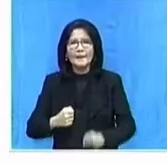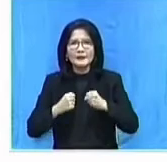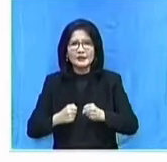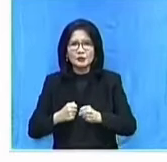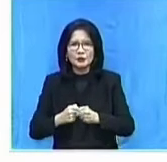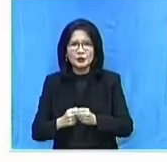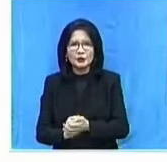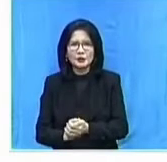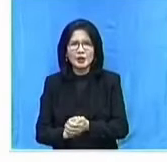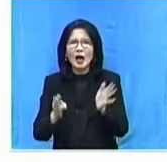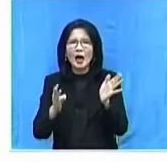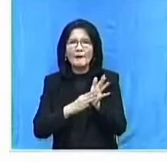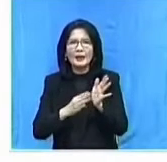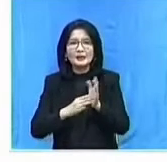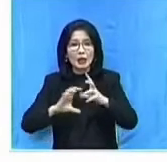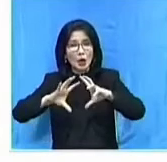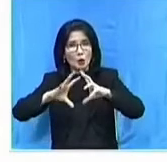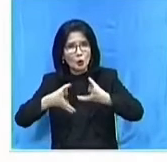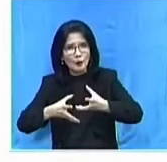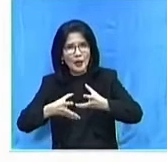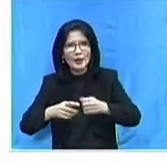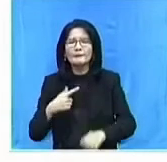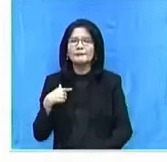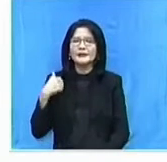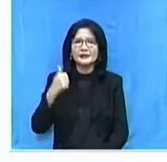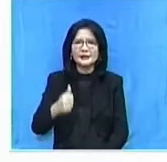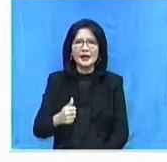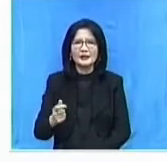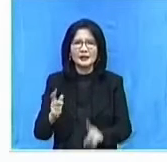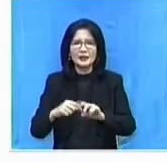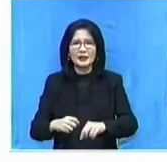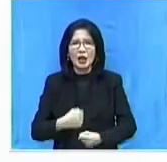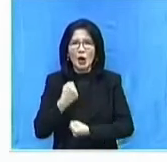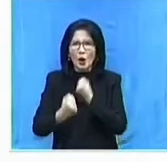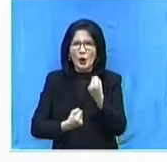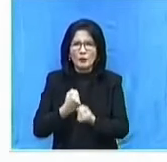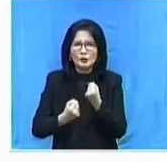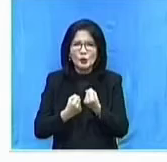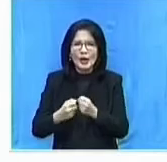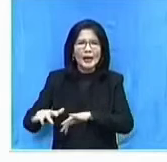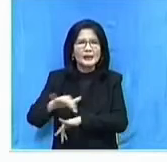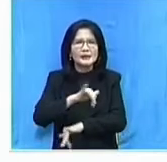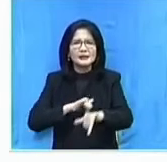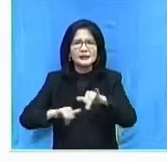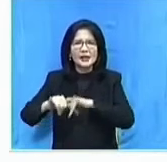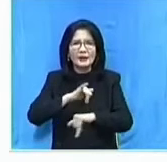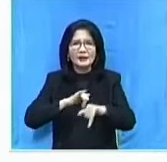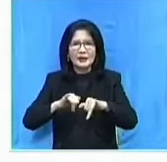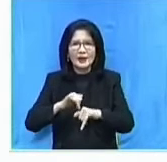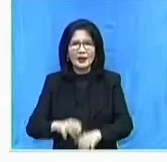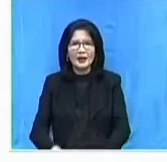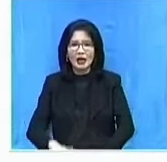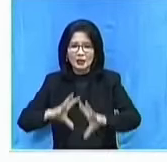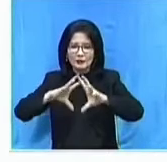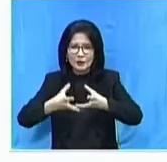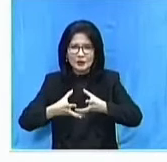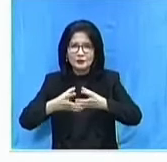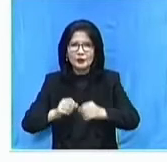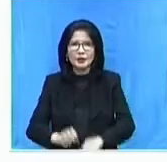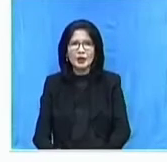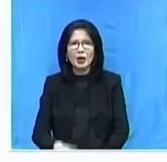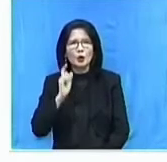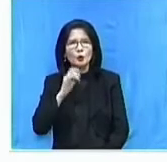krisis Global yang berpotensi terjadi perjuangan bercerita bersama masyarakat dunia dalam